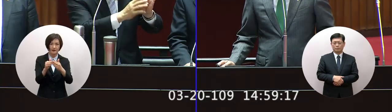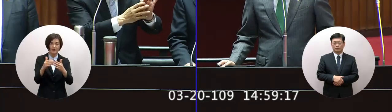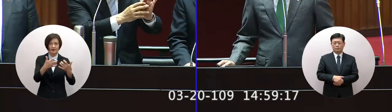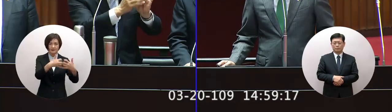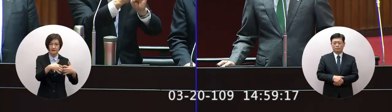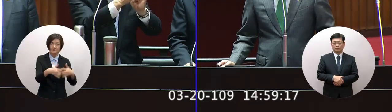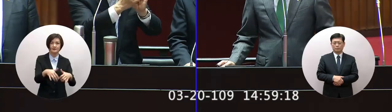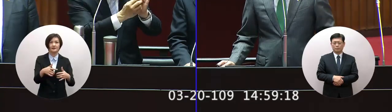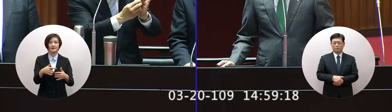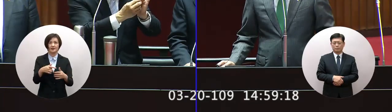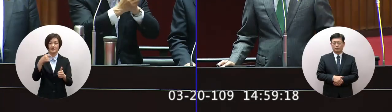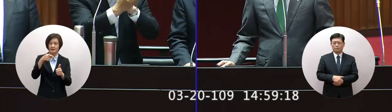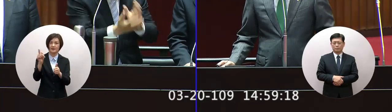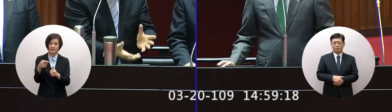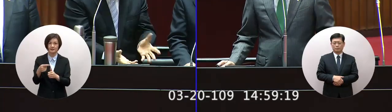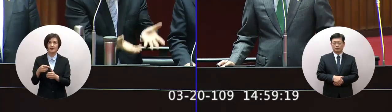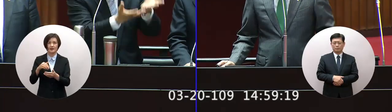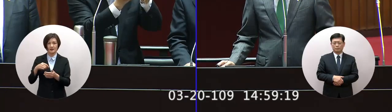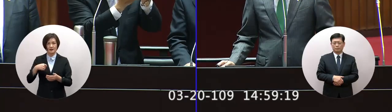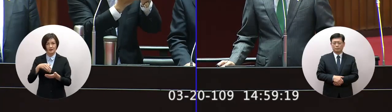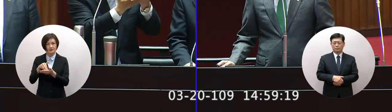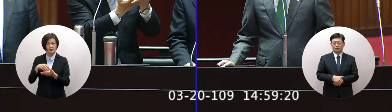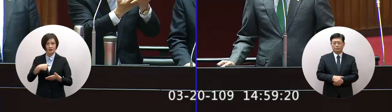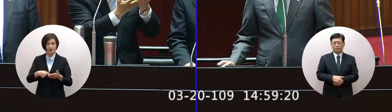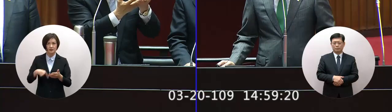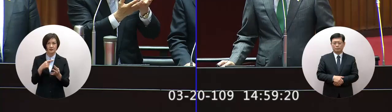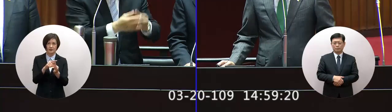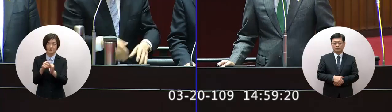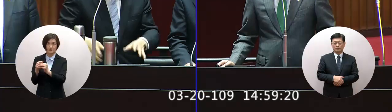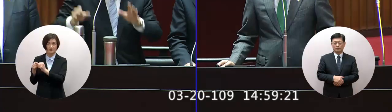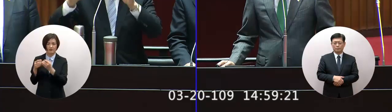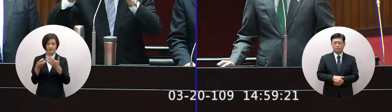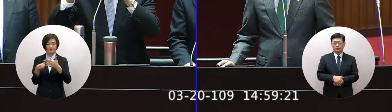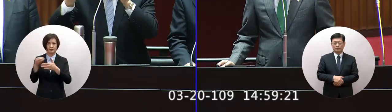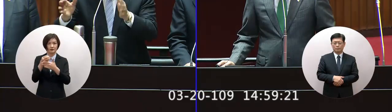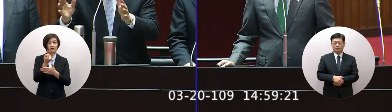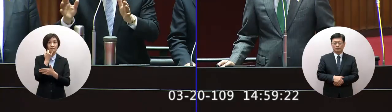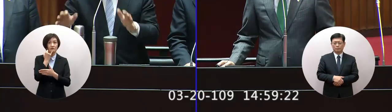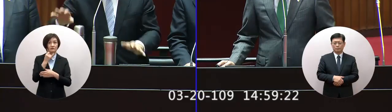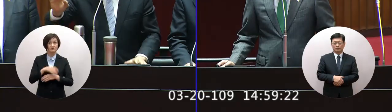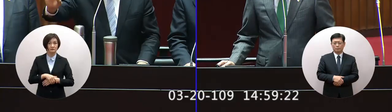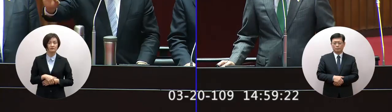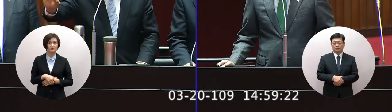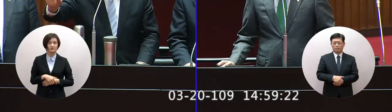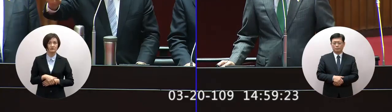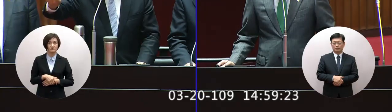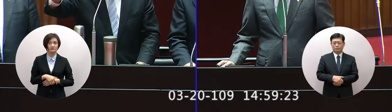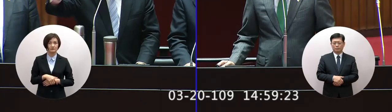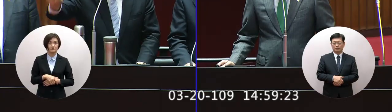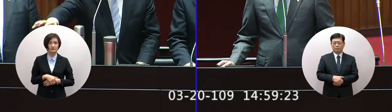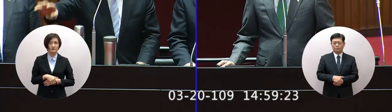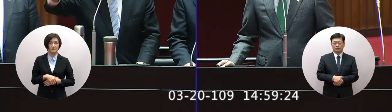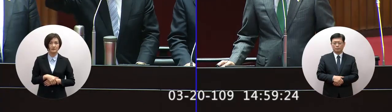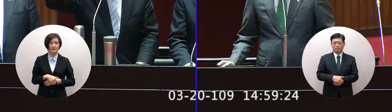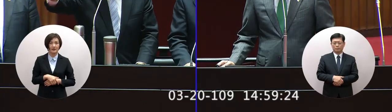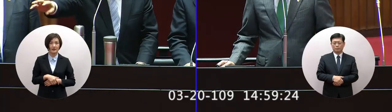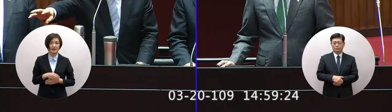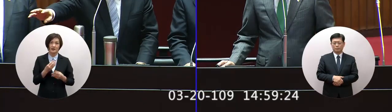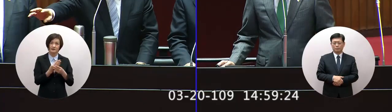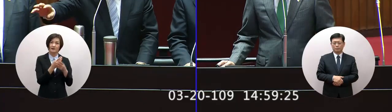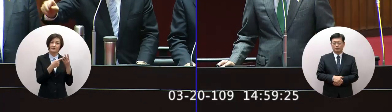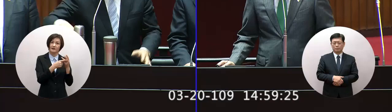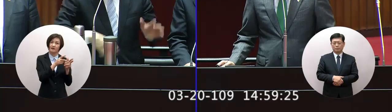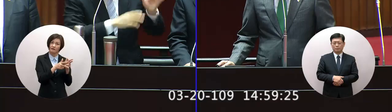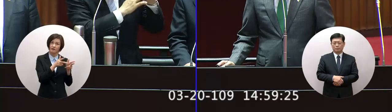备、教材、软体借这个机会提升。所以振兴不是只有产业啦